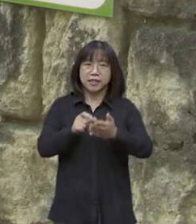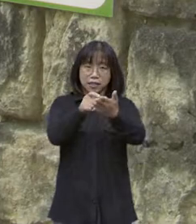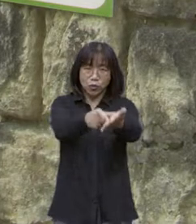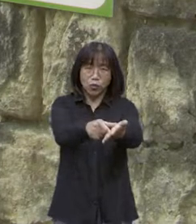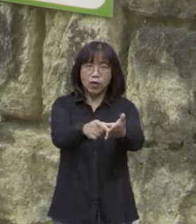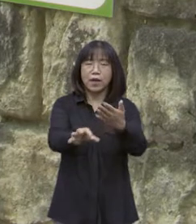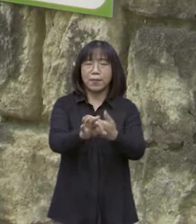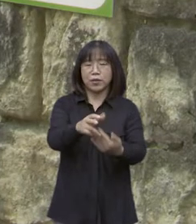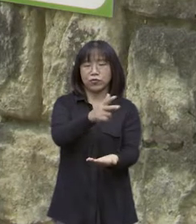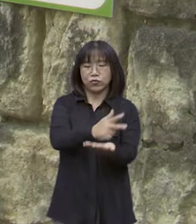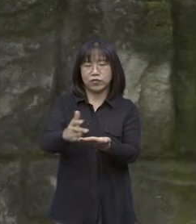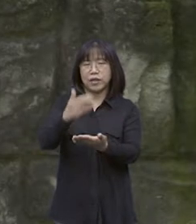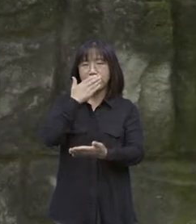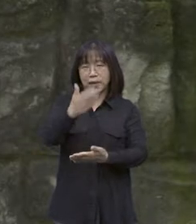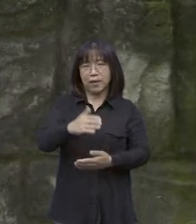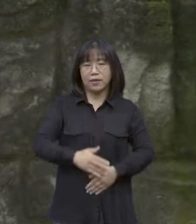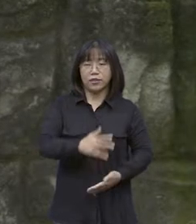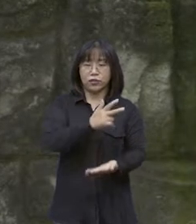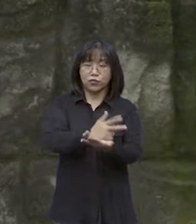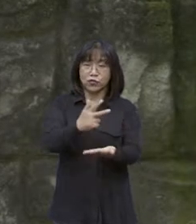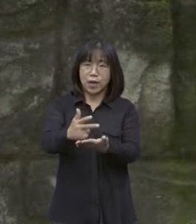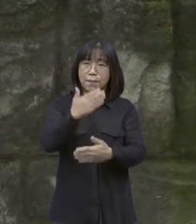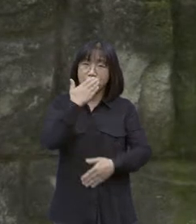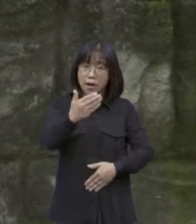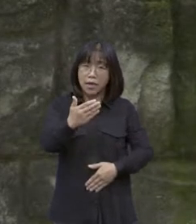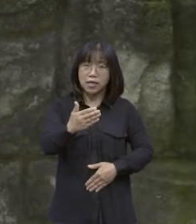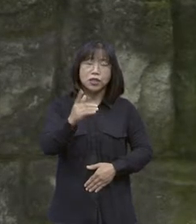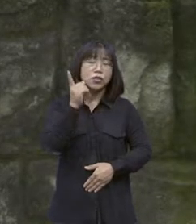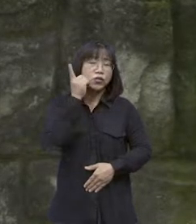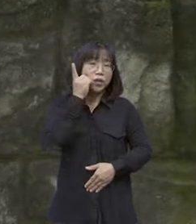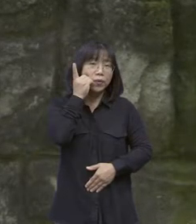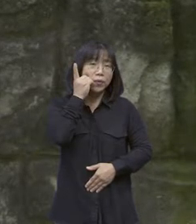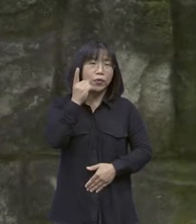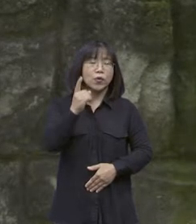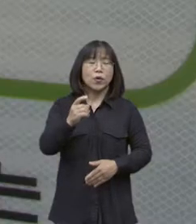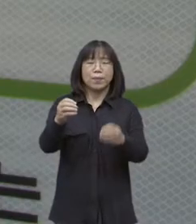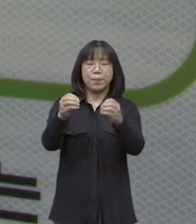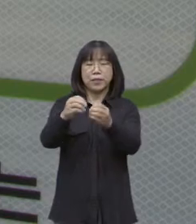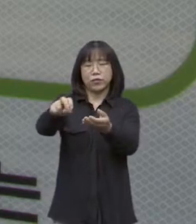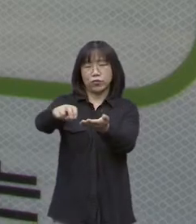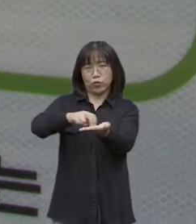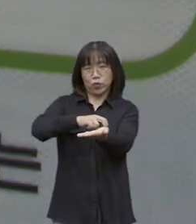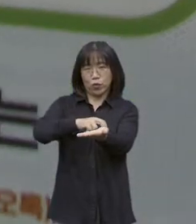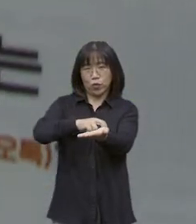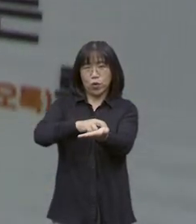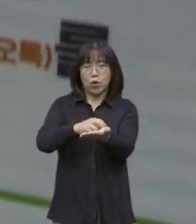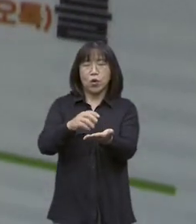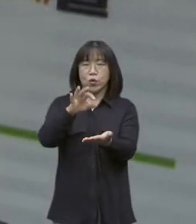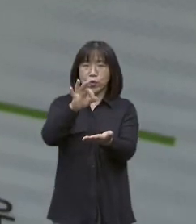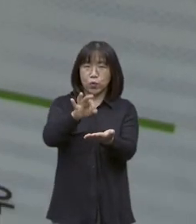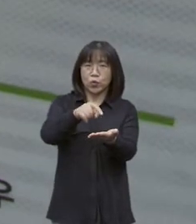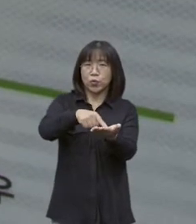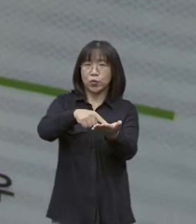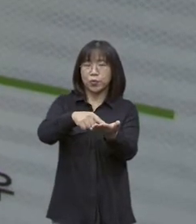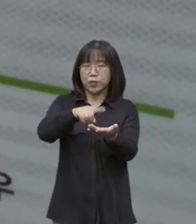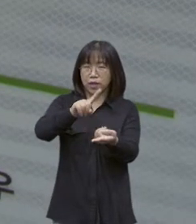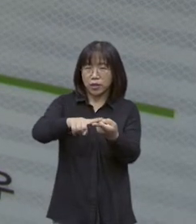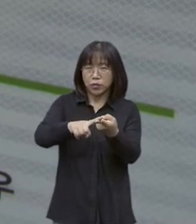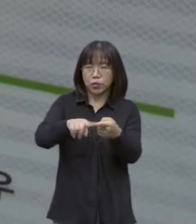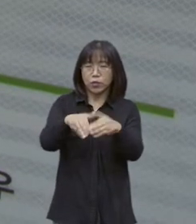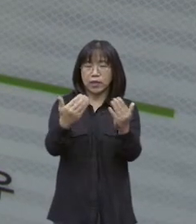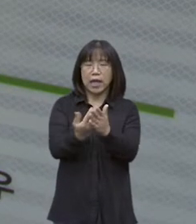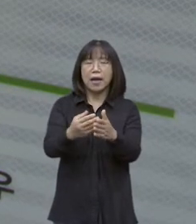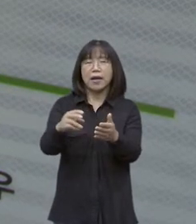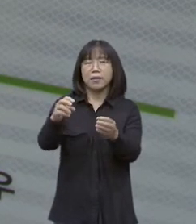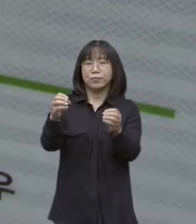있는 시스템입니다. 주차 등록이 완료되면 핸드폰으로 알림 메시지가 전송되며 출차와 요금 결제도